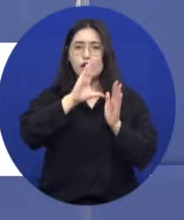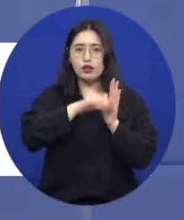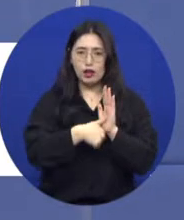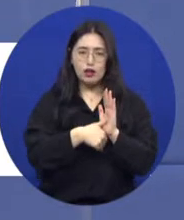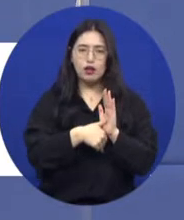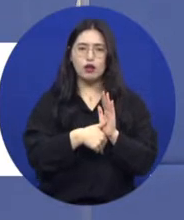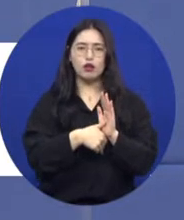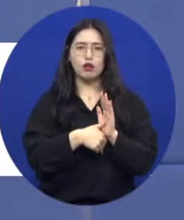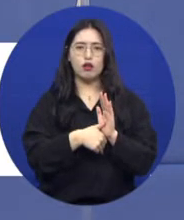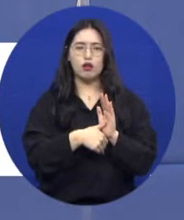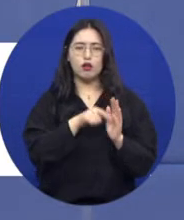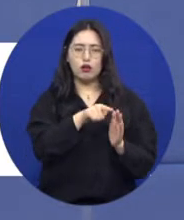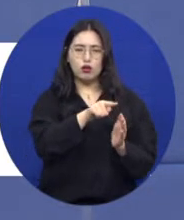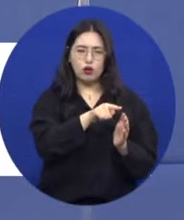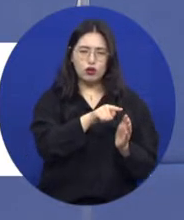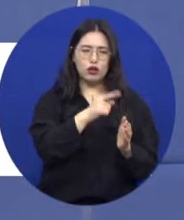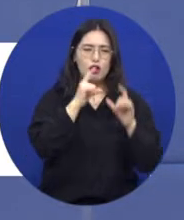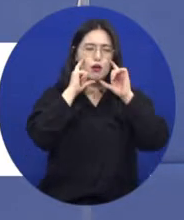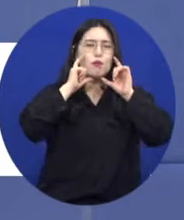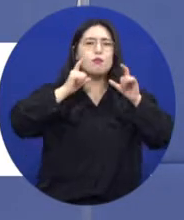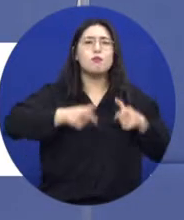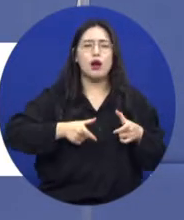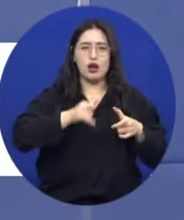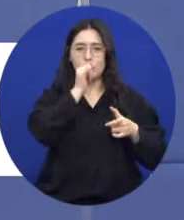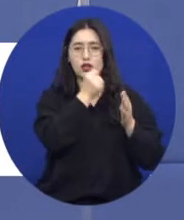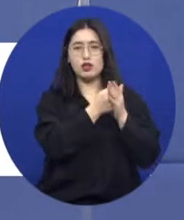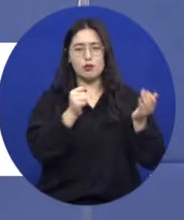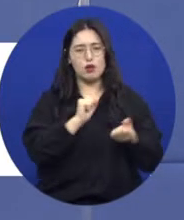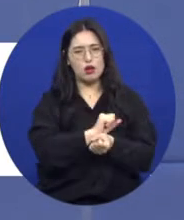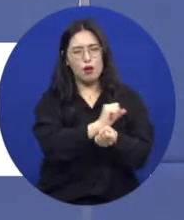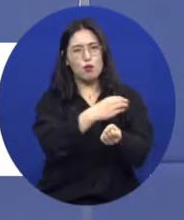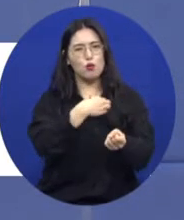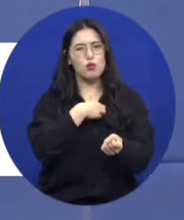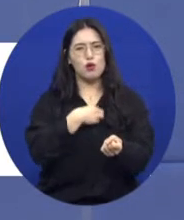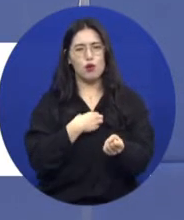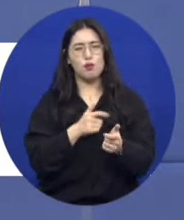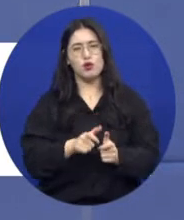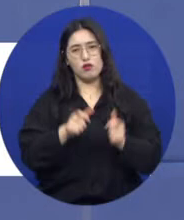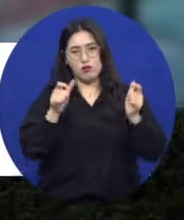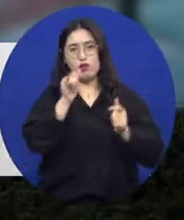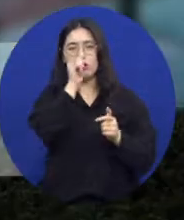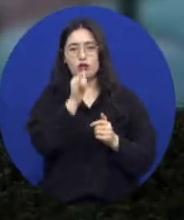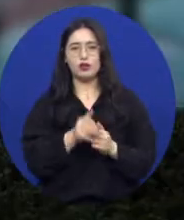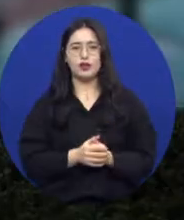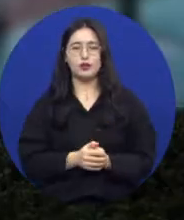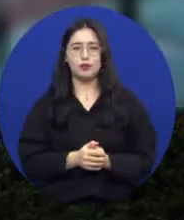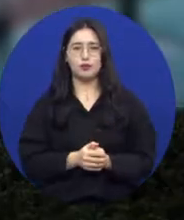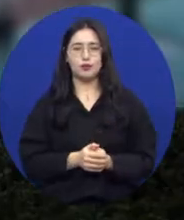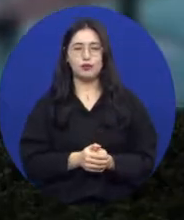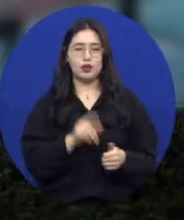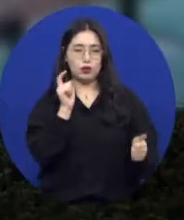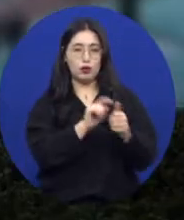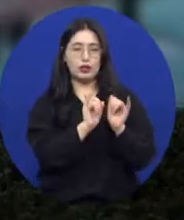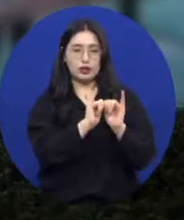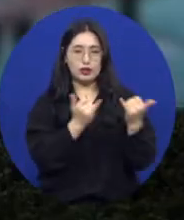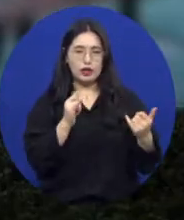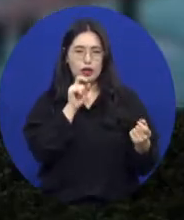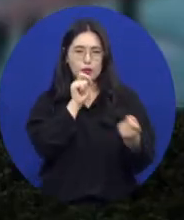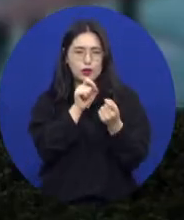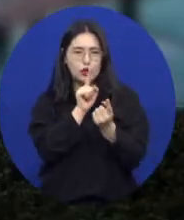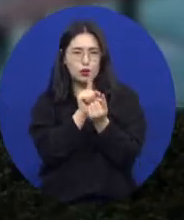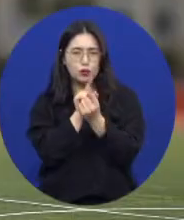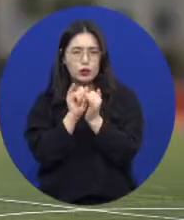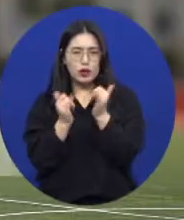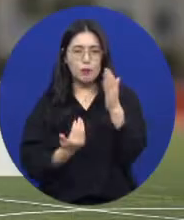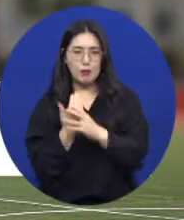이럴 때는 마스크를 벗기 때문에 감염의 위험성이 증가한다 고 보고 있습니다 확진 자나 밀접 접촉자 가